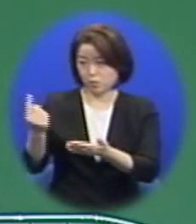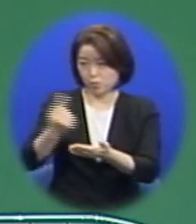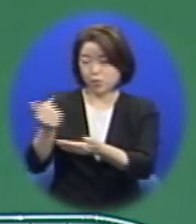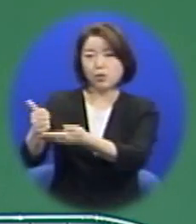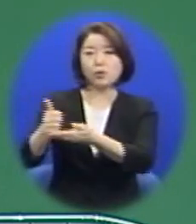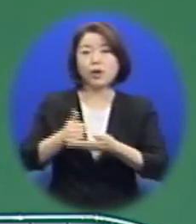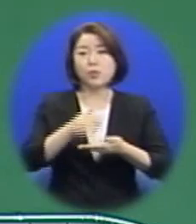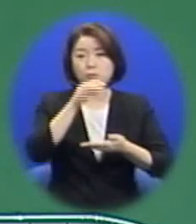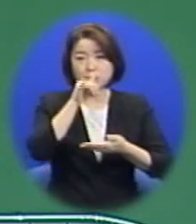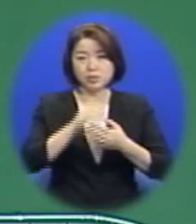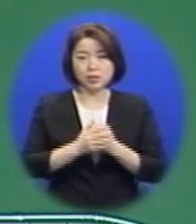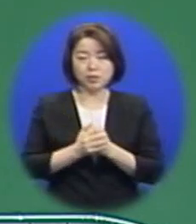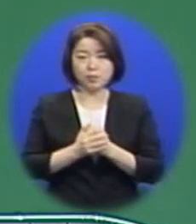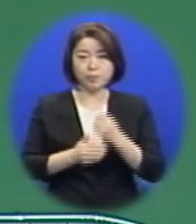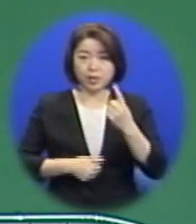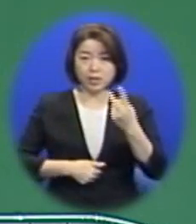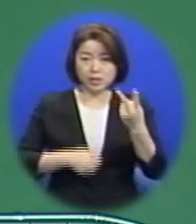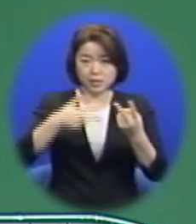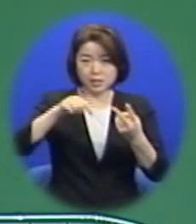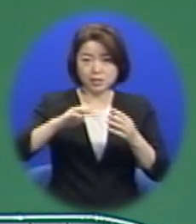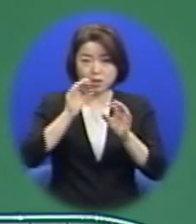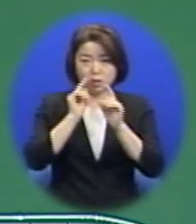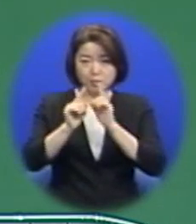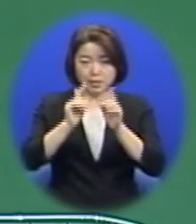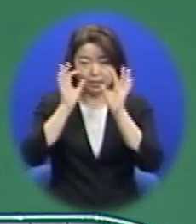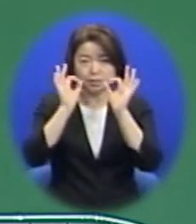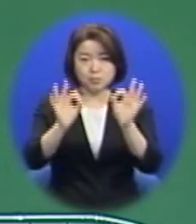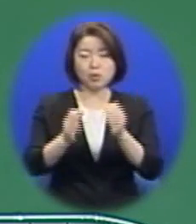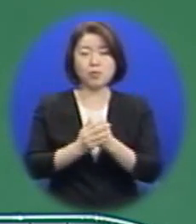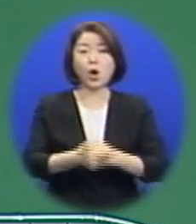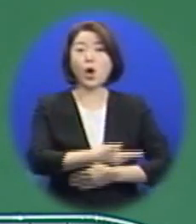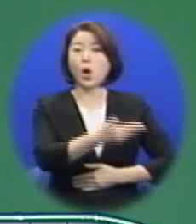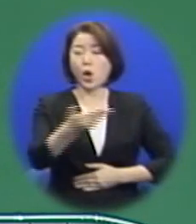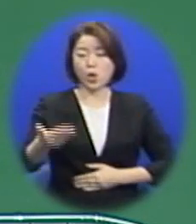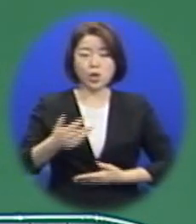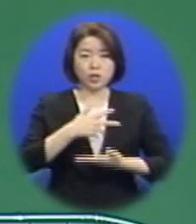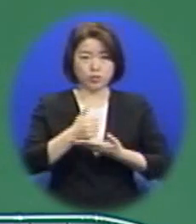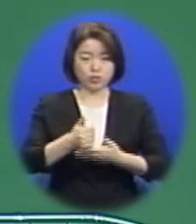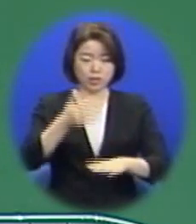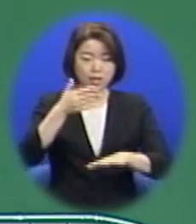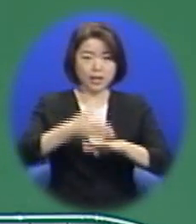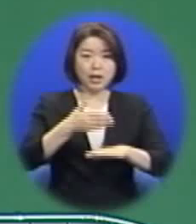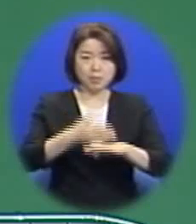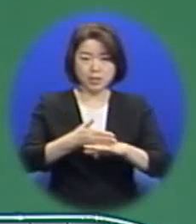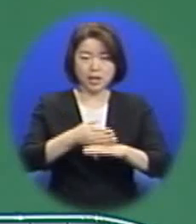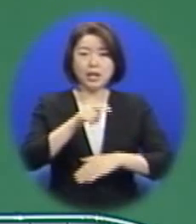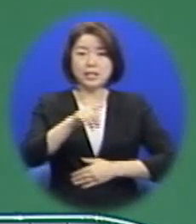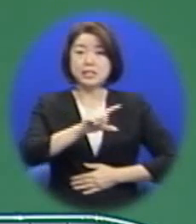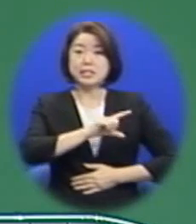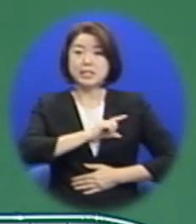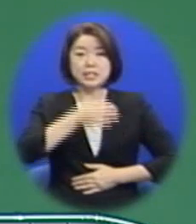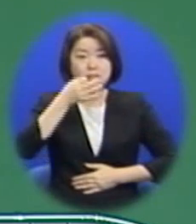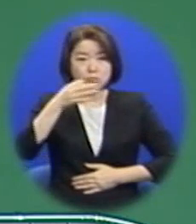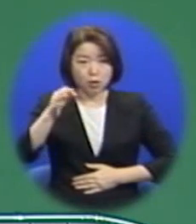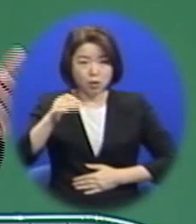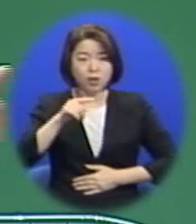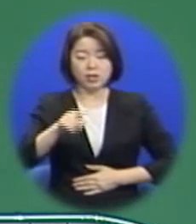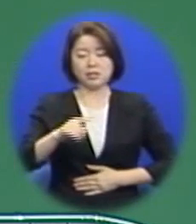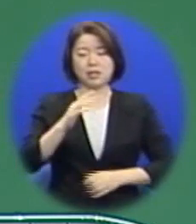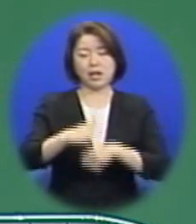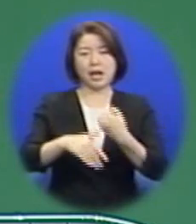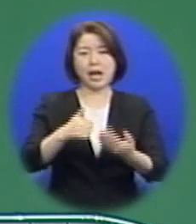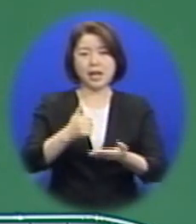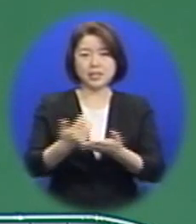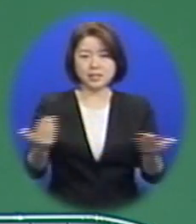1절, 2절 말씀에 보면 너희는 주님께 감사하면서 그의 이름을 불러라. 그가 하신 일을